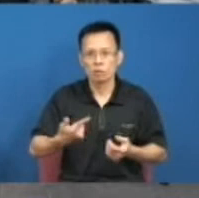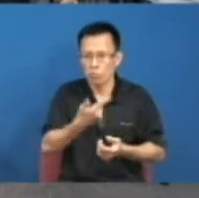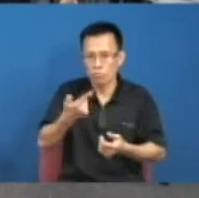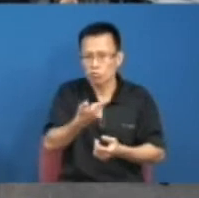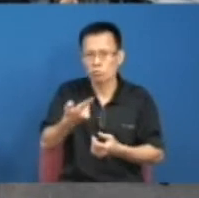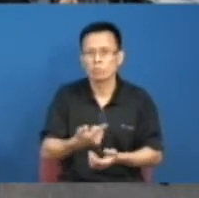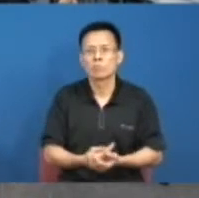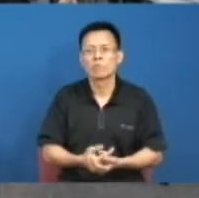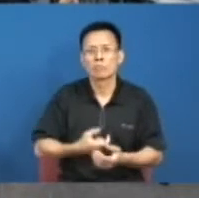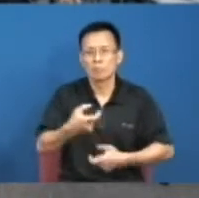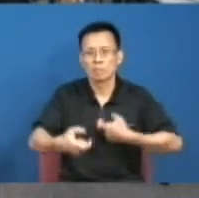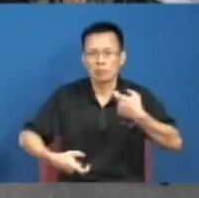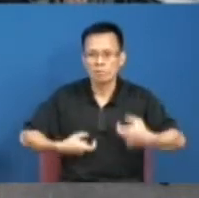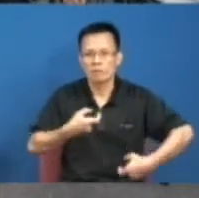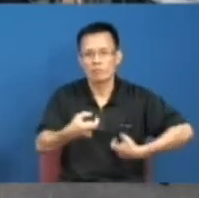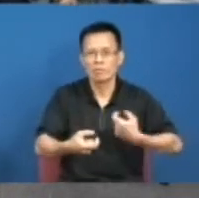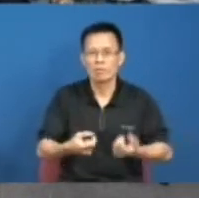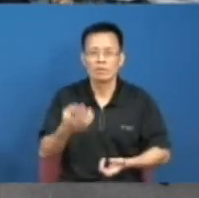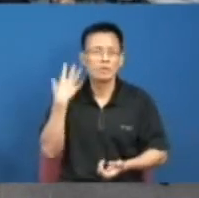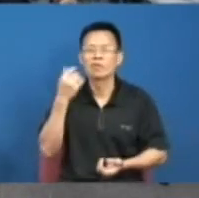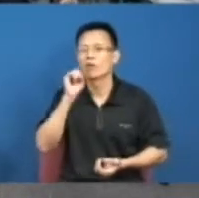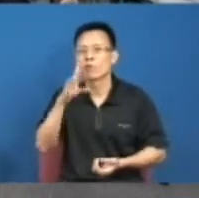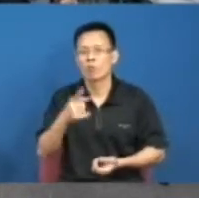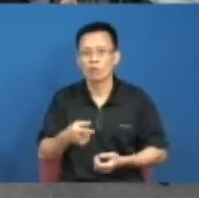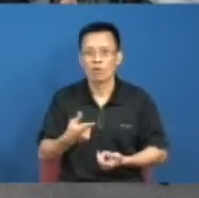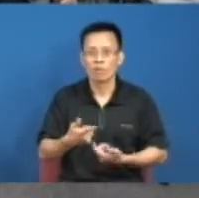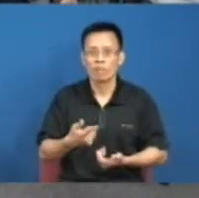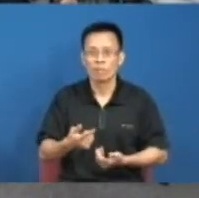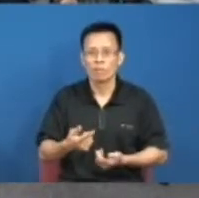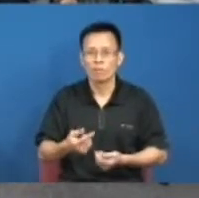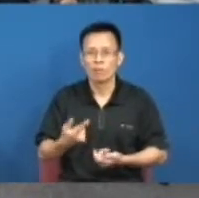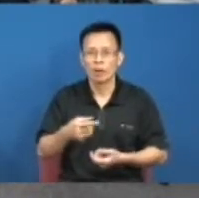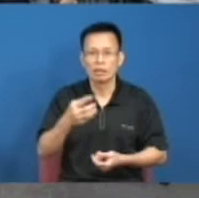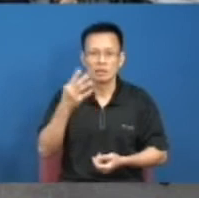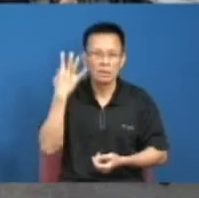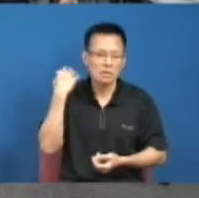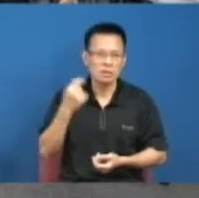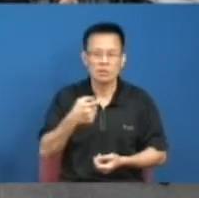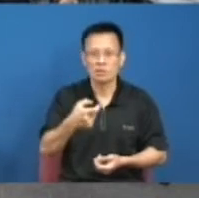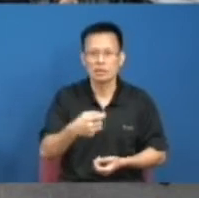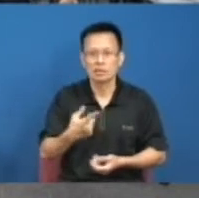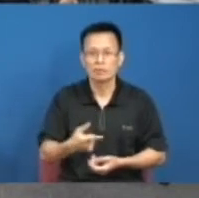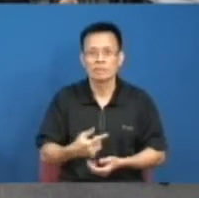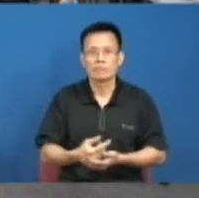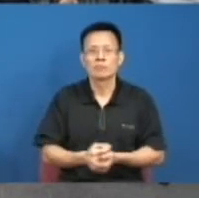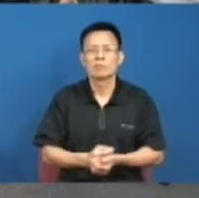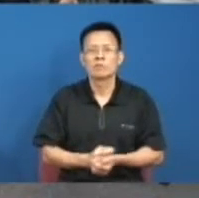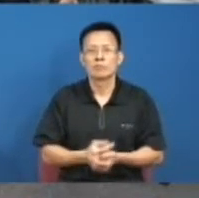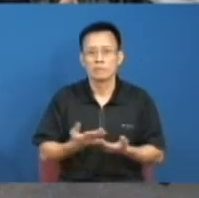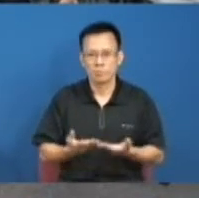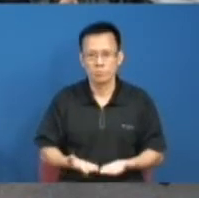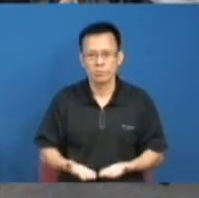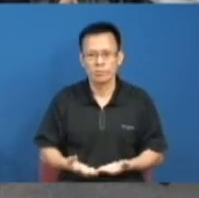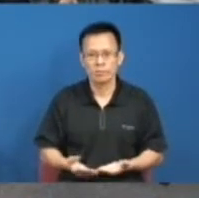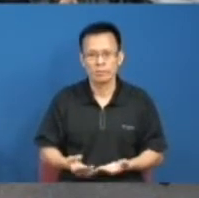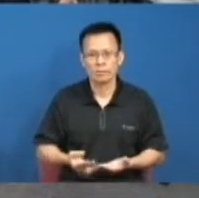幾年前啊，嗰個價錢你要聽清楚，仲係房署大量嘅 job 啊。嗱，一般 even 即係而家我見到咧，即係。